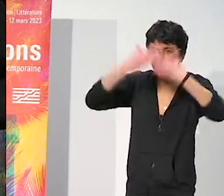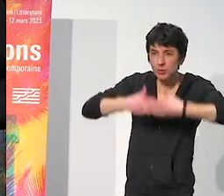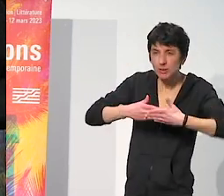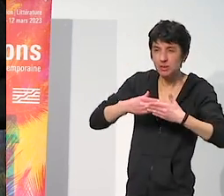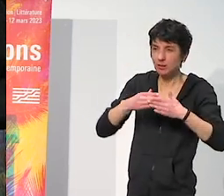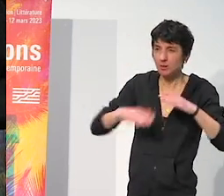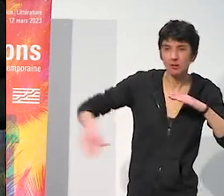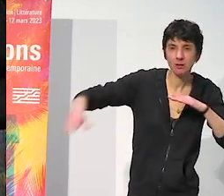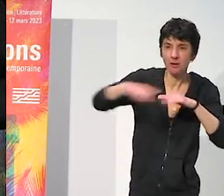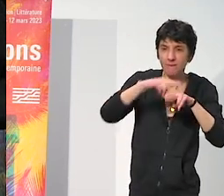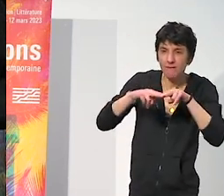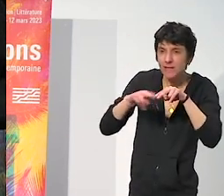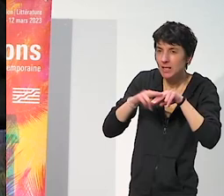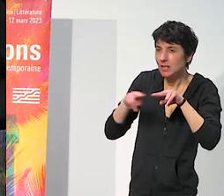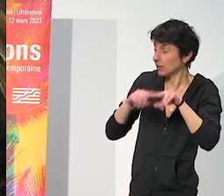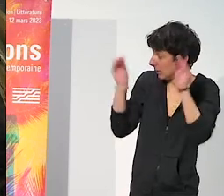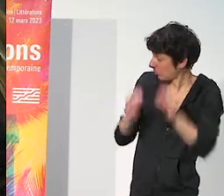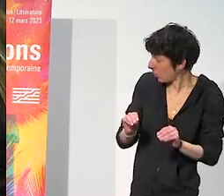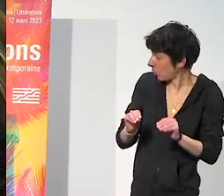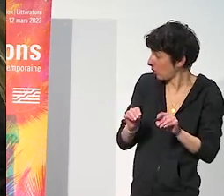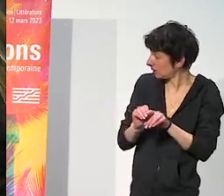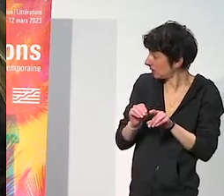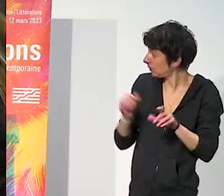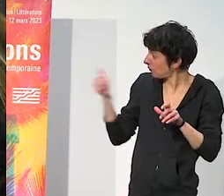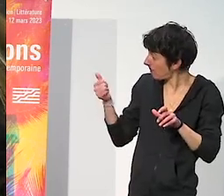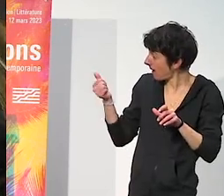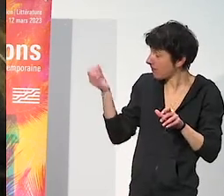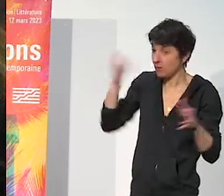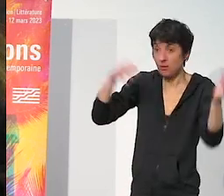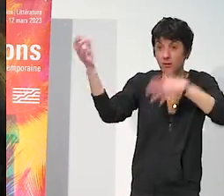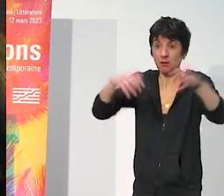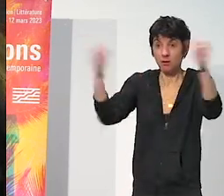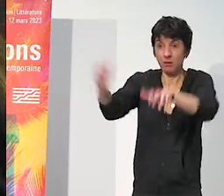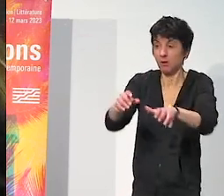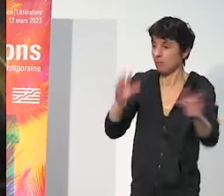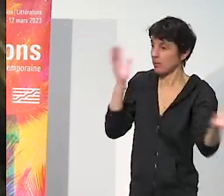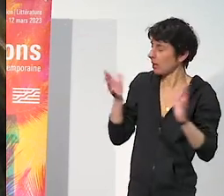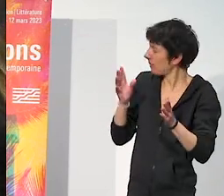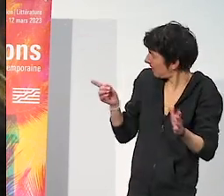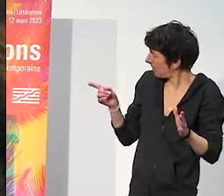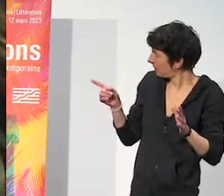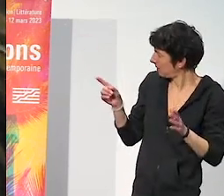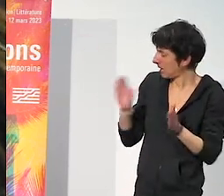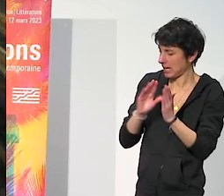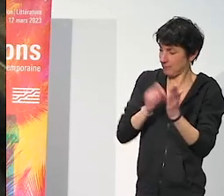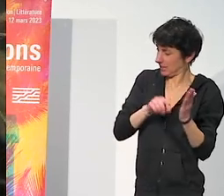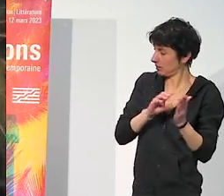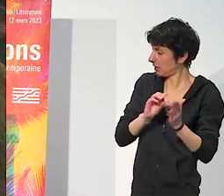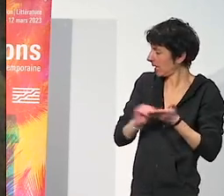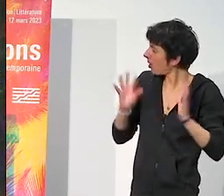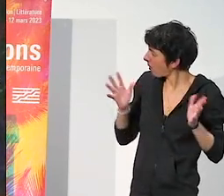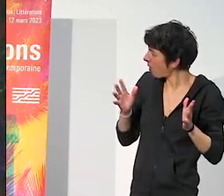vide, que vous remplissez, d'ailleurs. Comment vous l'avez écrit, ce livre ?